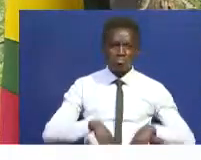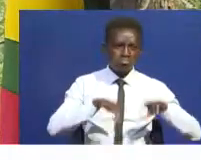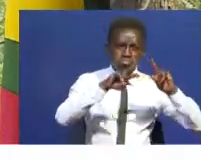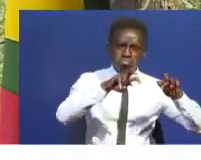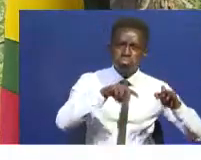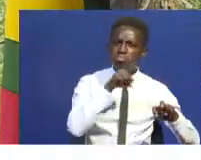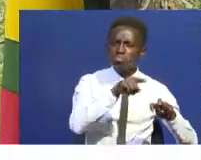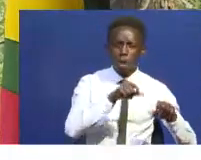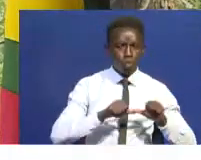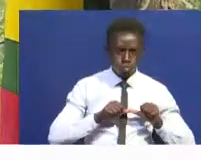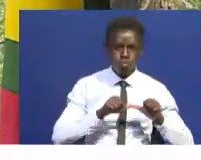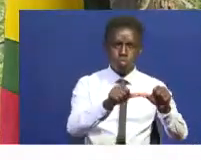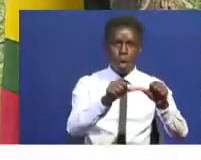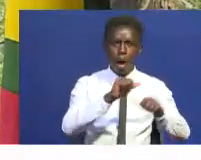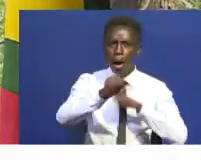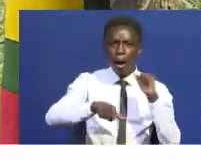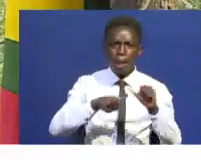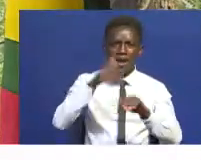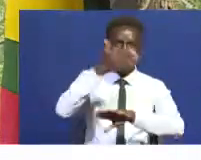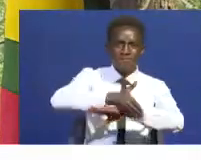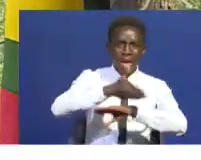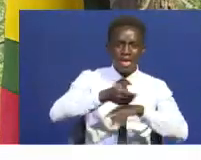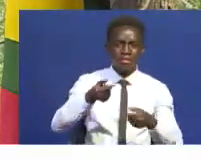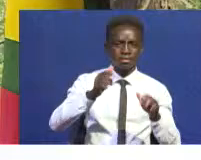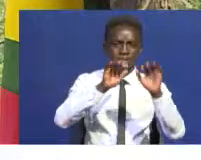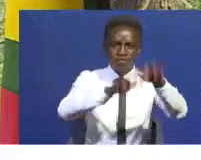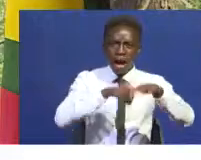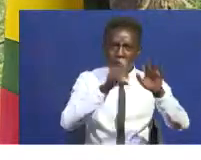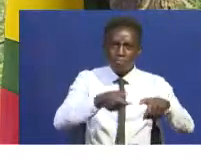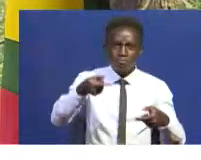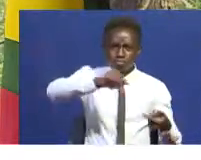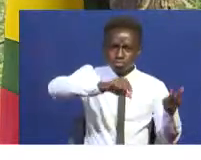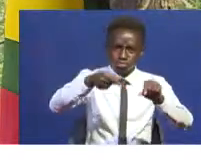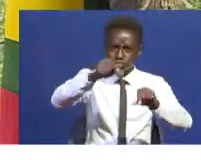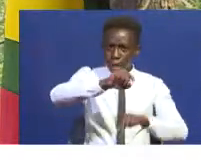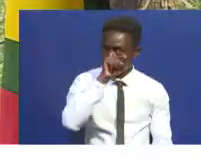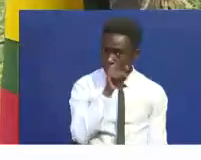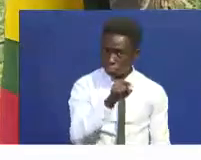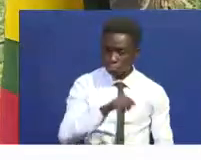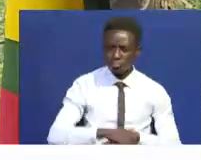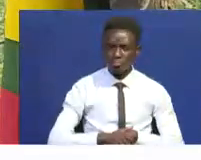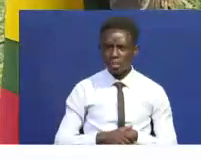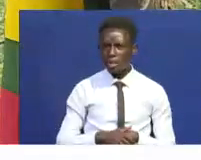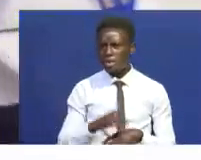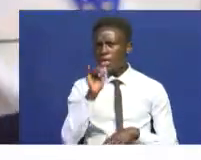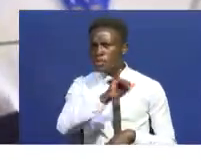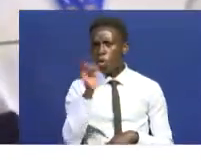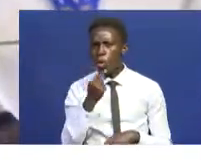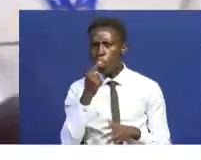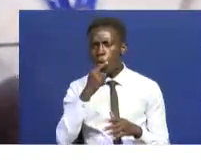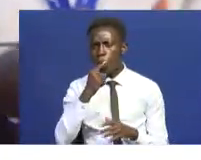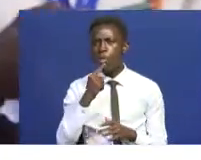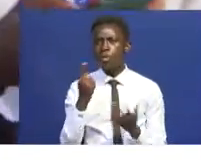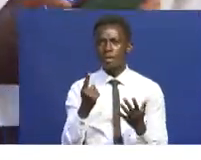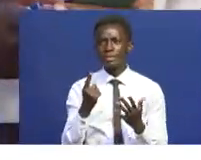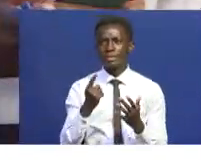fertilizer supplied to farmers with the aim of nailing down those behind the scum.